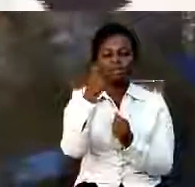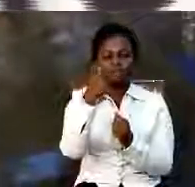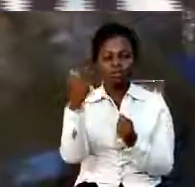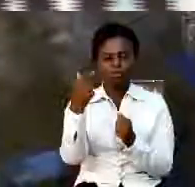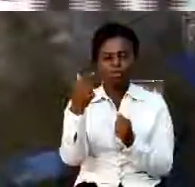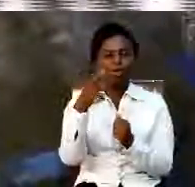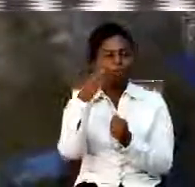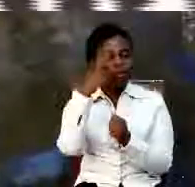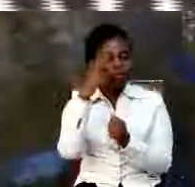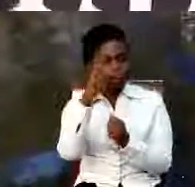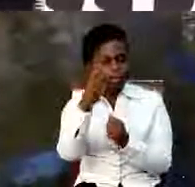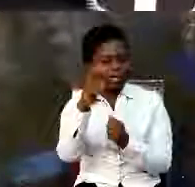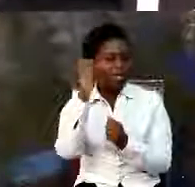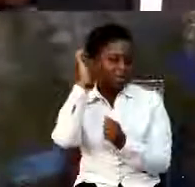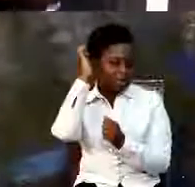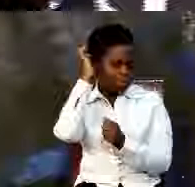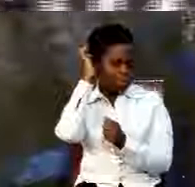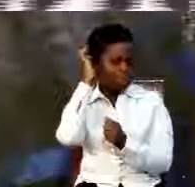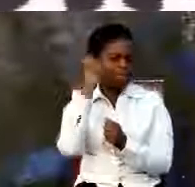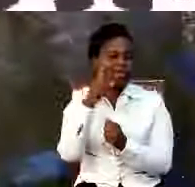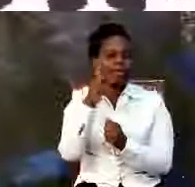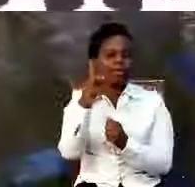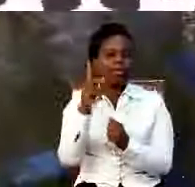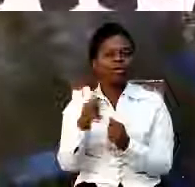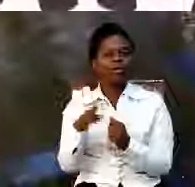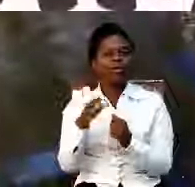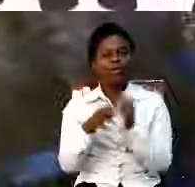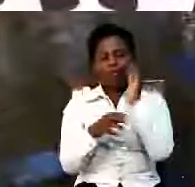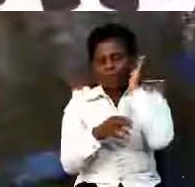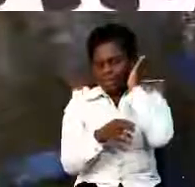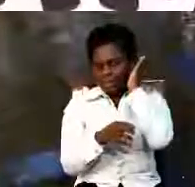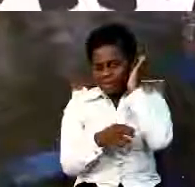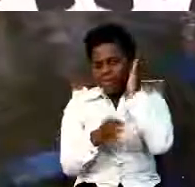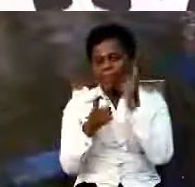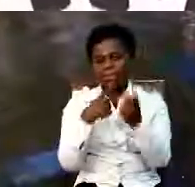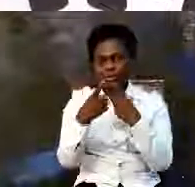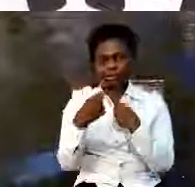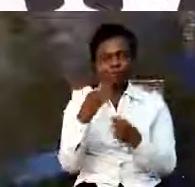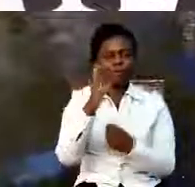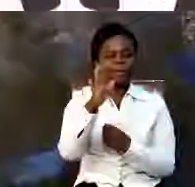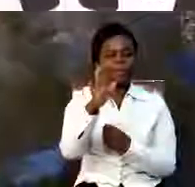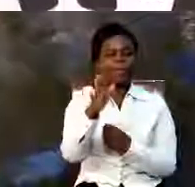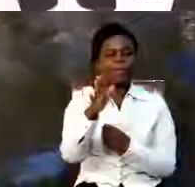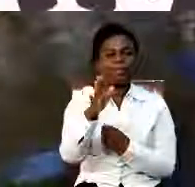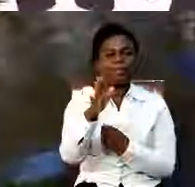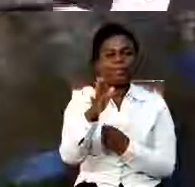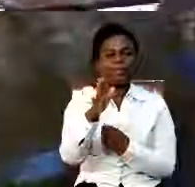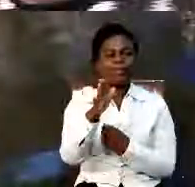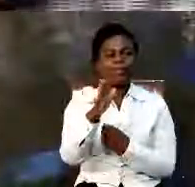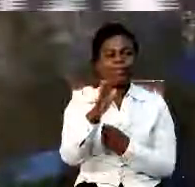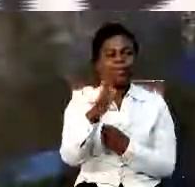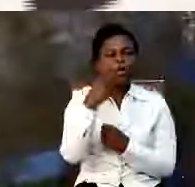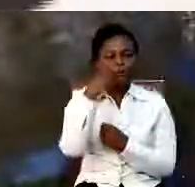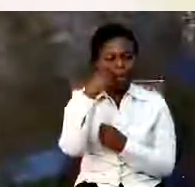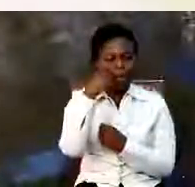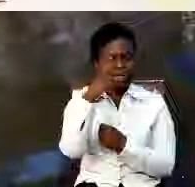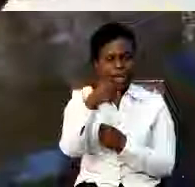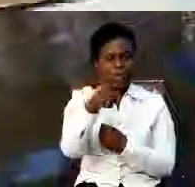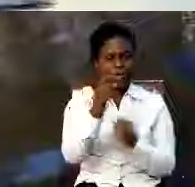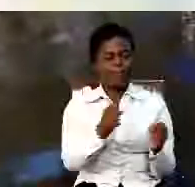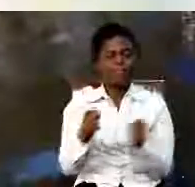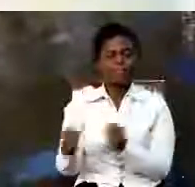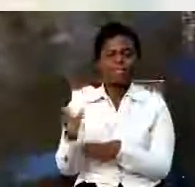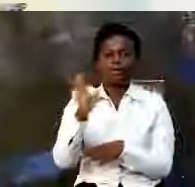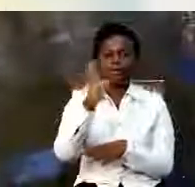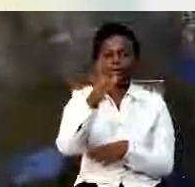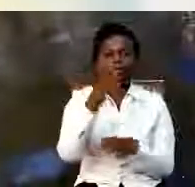kwa kuona na kwa kusikia. Kwa hiyo wanasikia mazungumzo yenu. Wanasikia, wanaona matendo